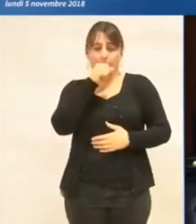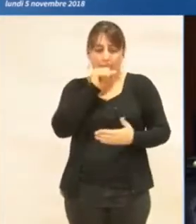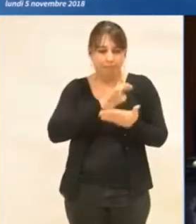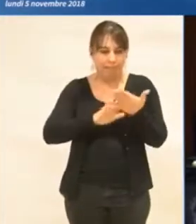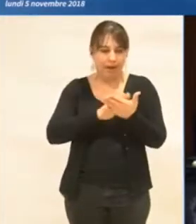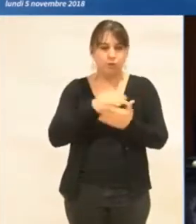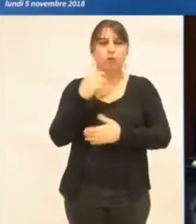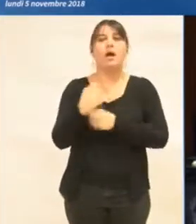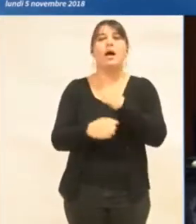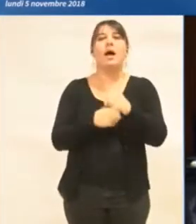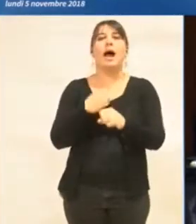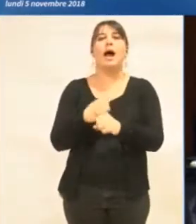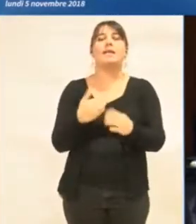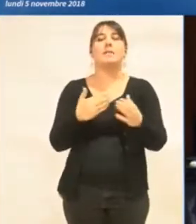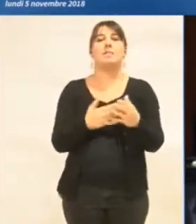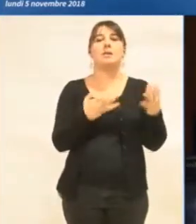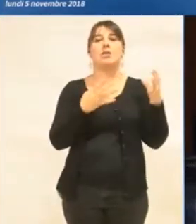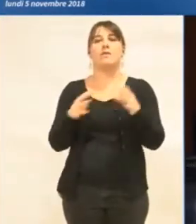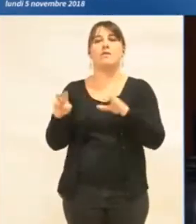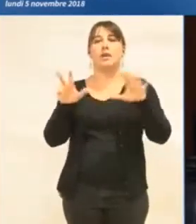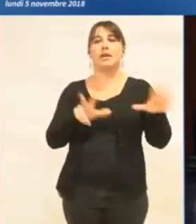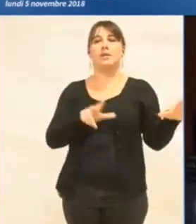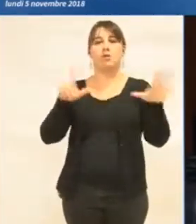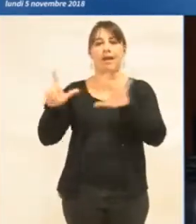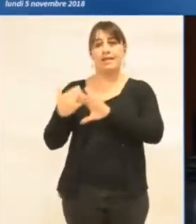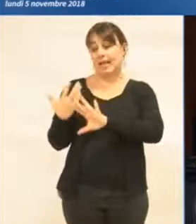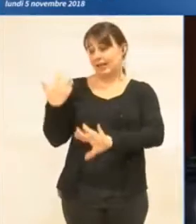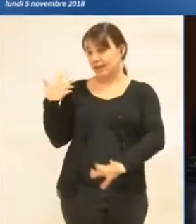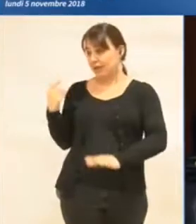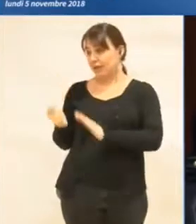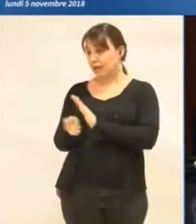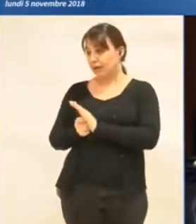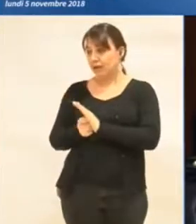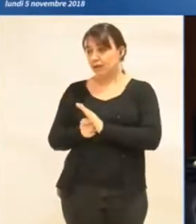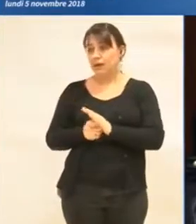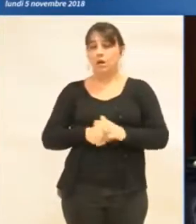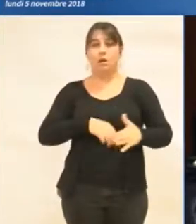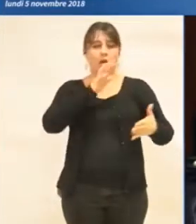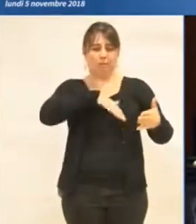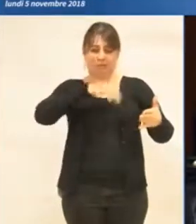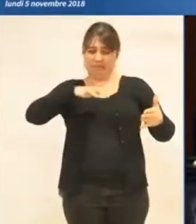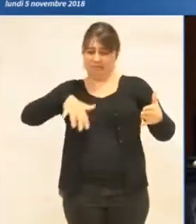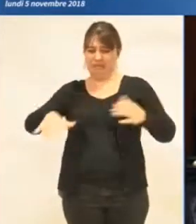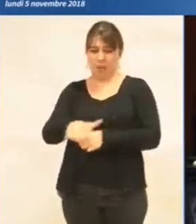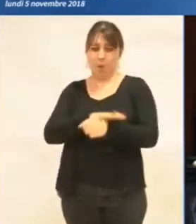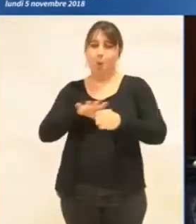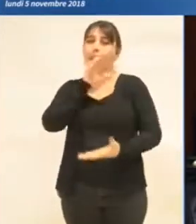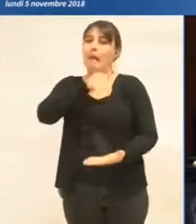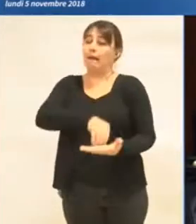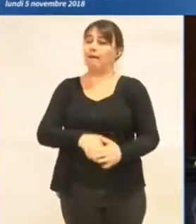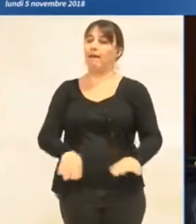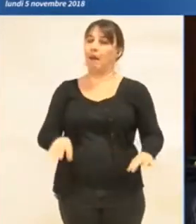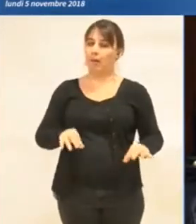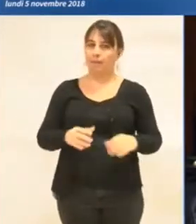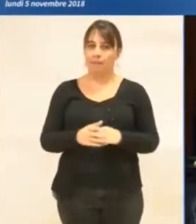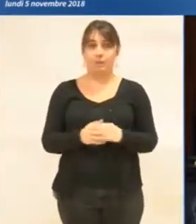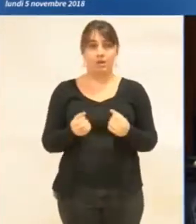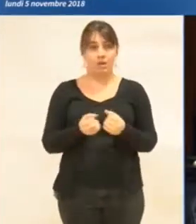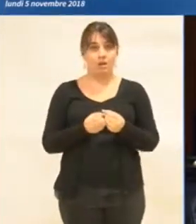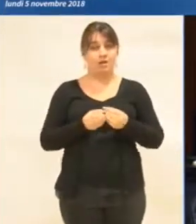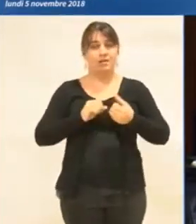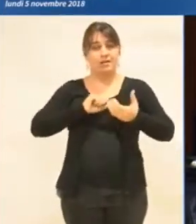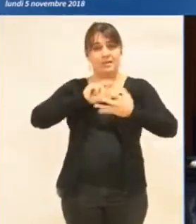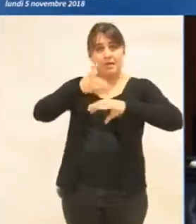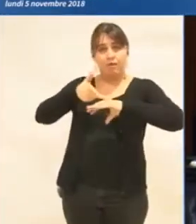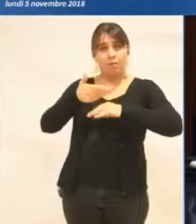de 1987 que vous ne donnez pas dans son intégralité dans ce rapport. Il s'agit d'un développement qui répond